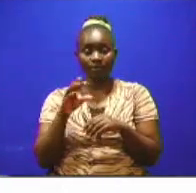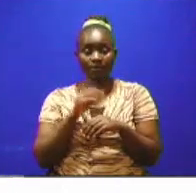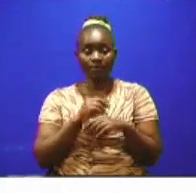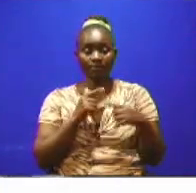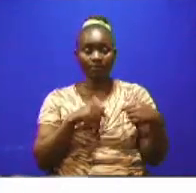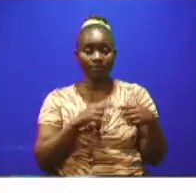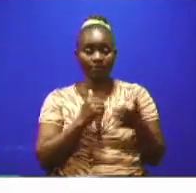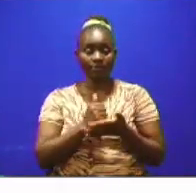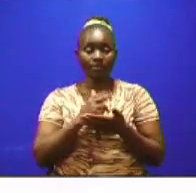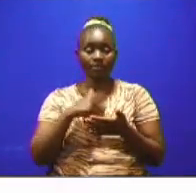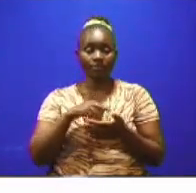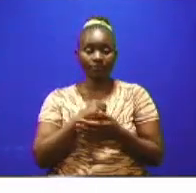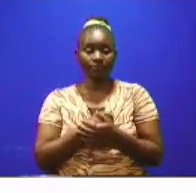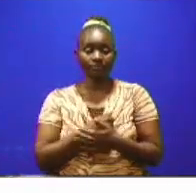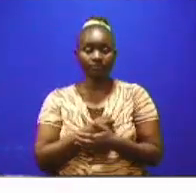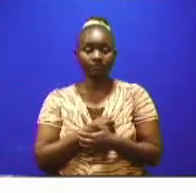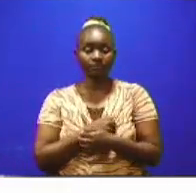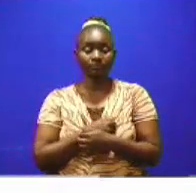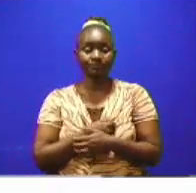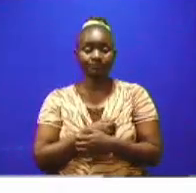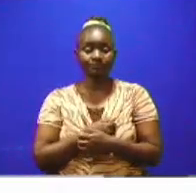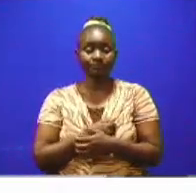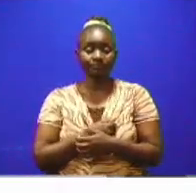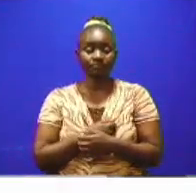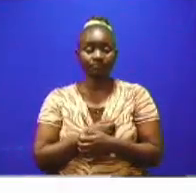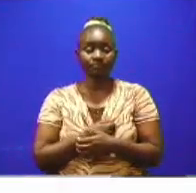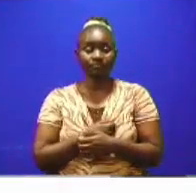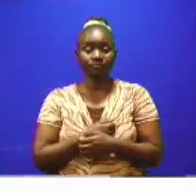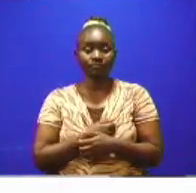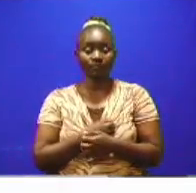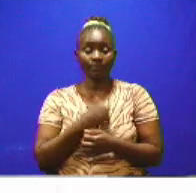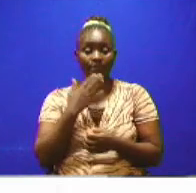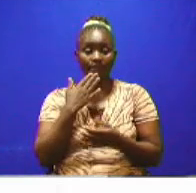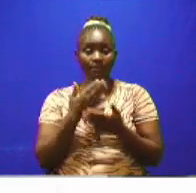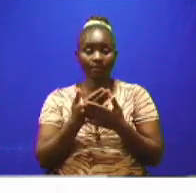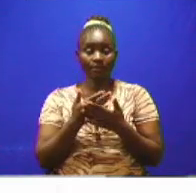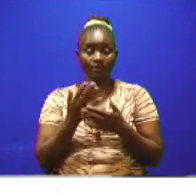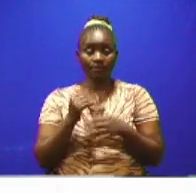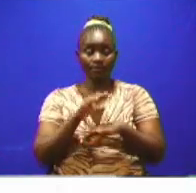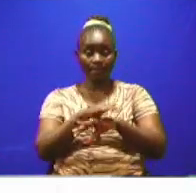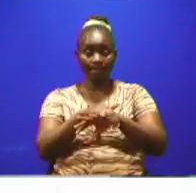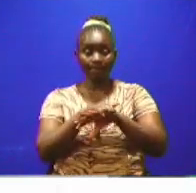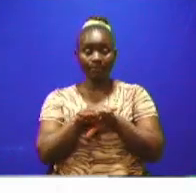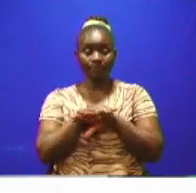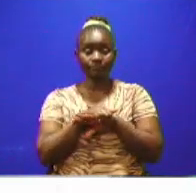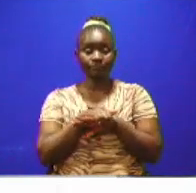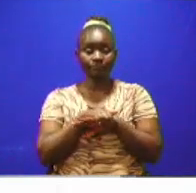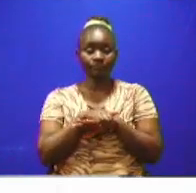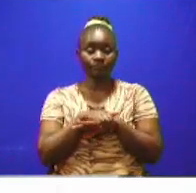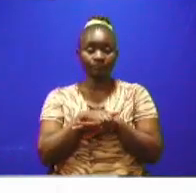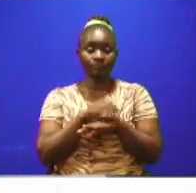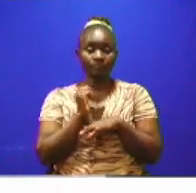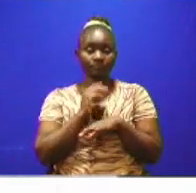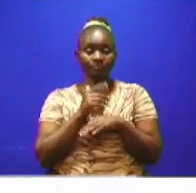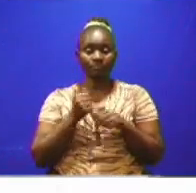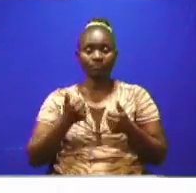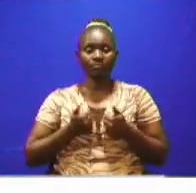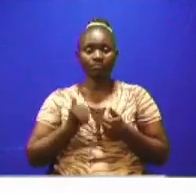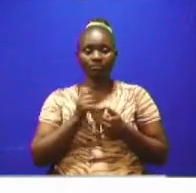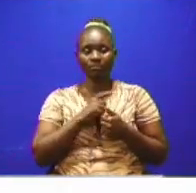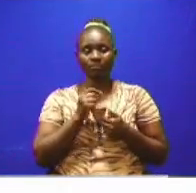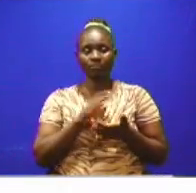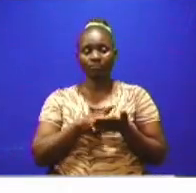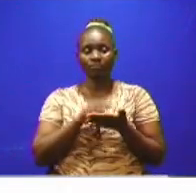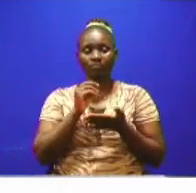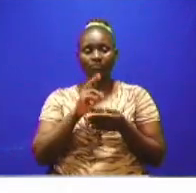kutusira ati ba ise bande ba kutusira ati ku mede ya tarani ya muna singe ndibale ta santa towels asabana baito ba kuja kugendera kuno